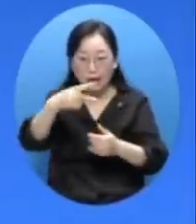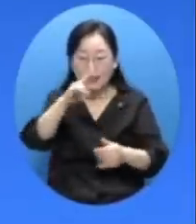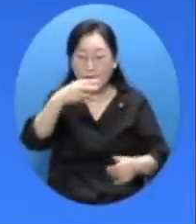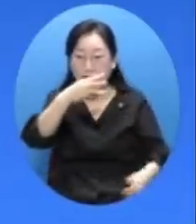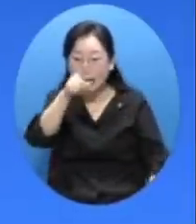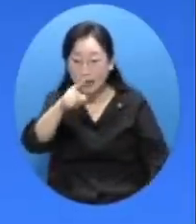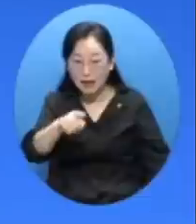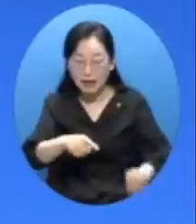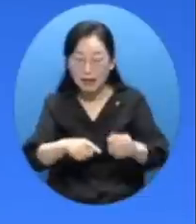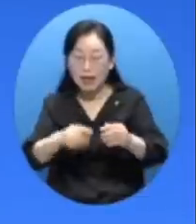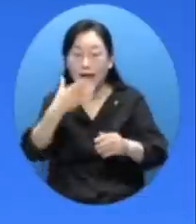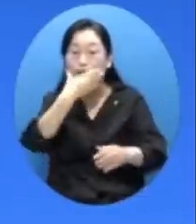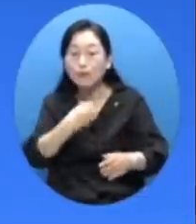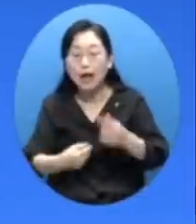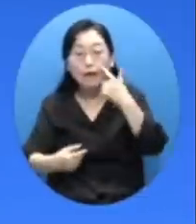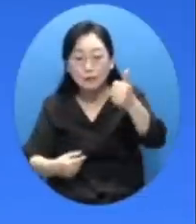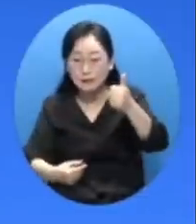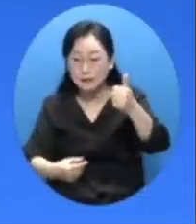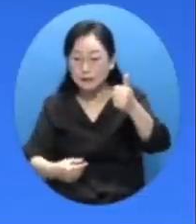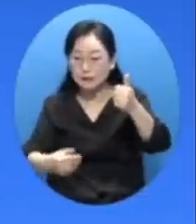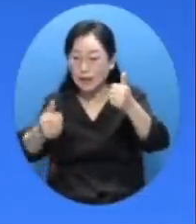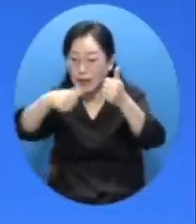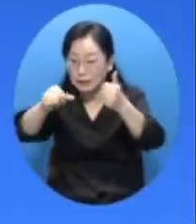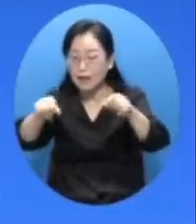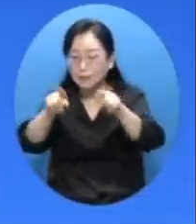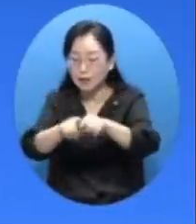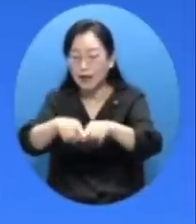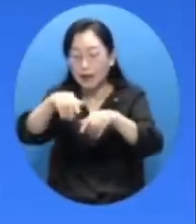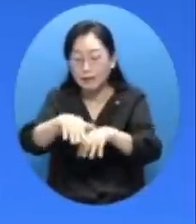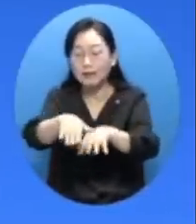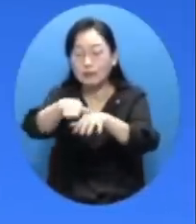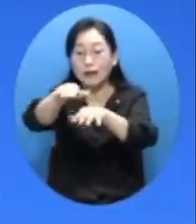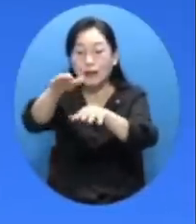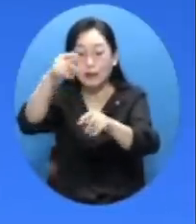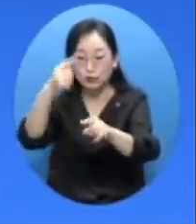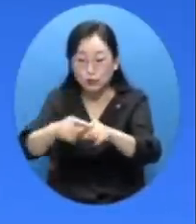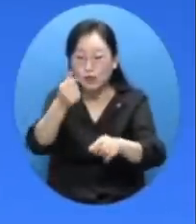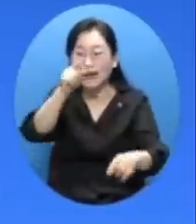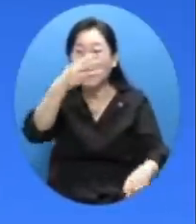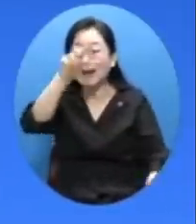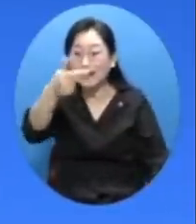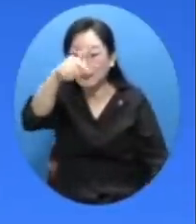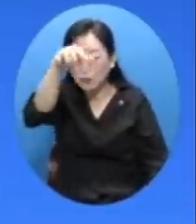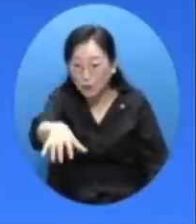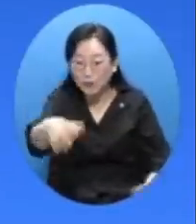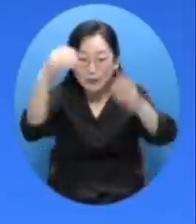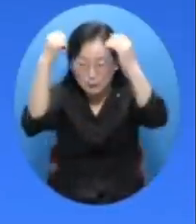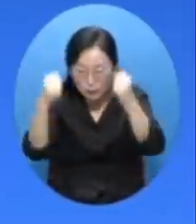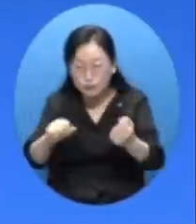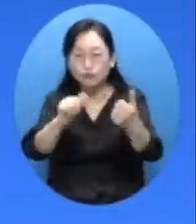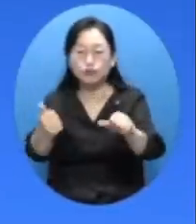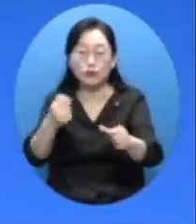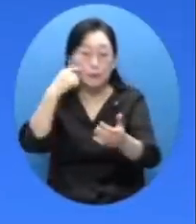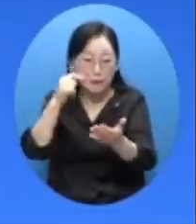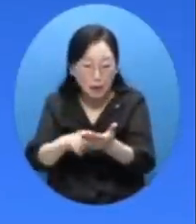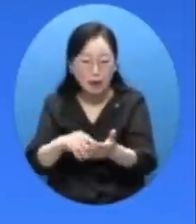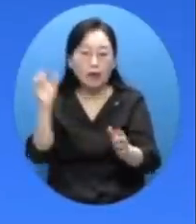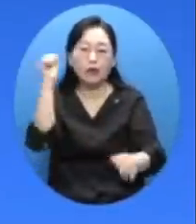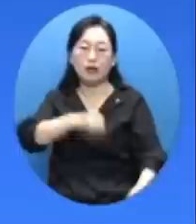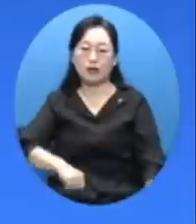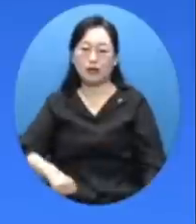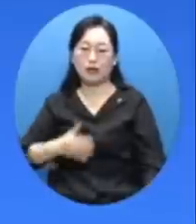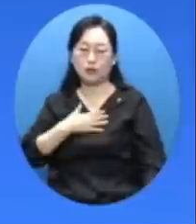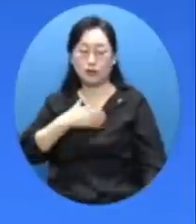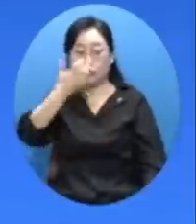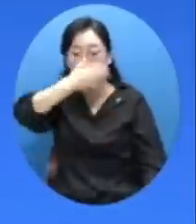함께 가나안을 해가다가 하란에 머물러 있으면서 거기서 죽는 장면이 나옵니다. 아 그렇구나. 우리가 꿈을 가지면